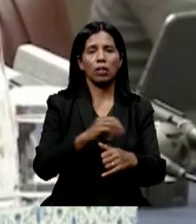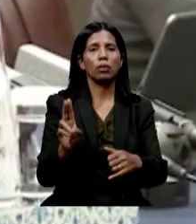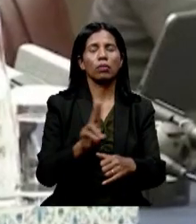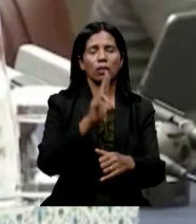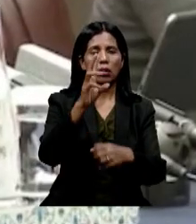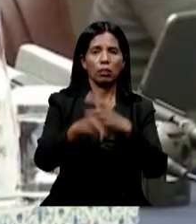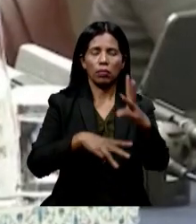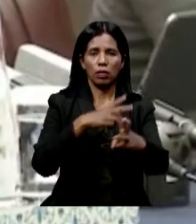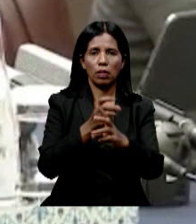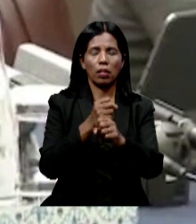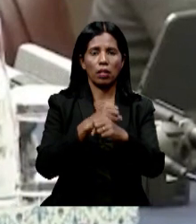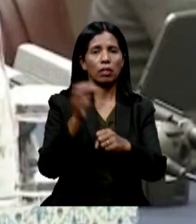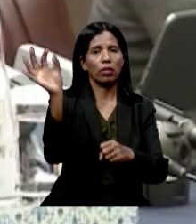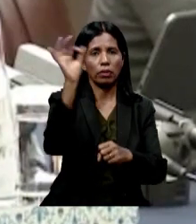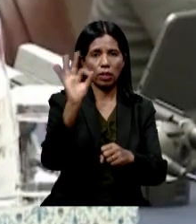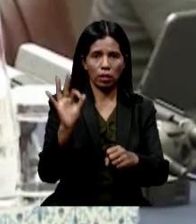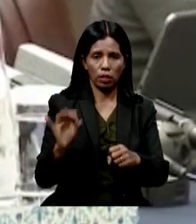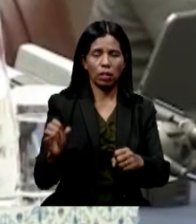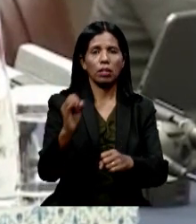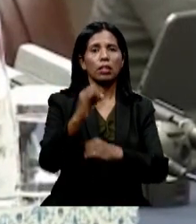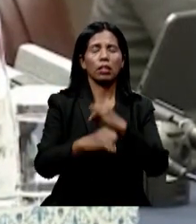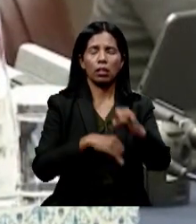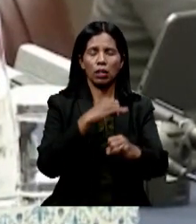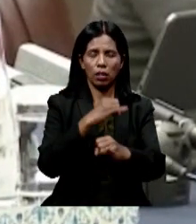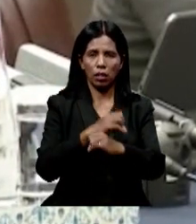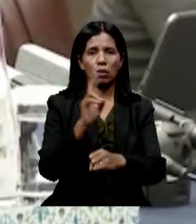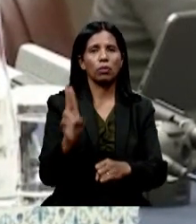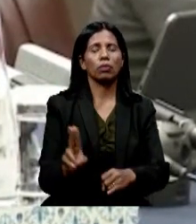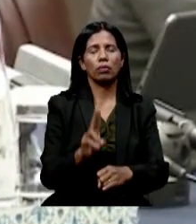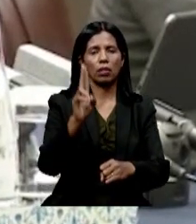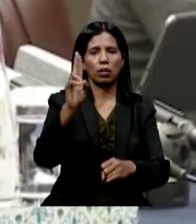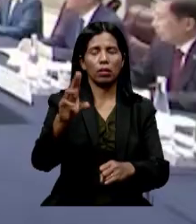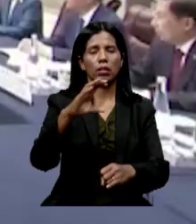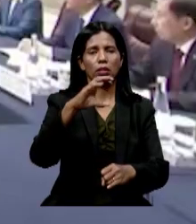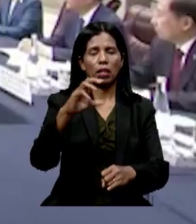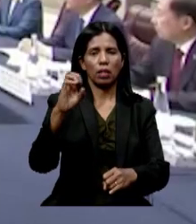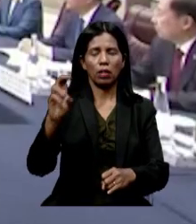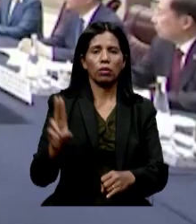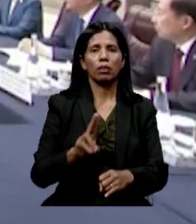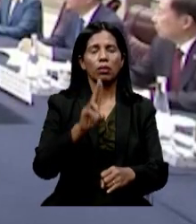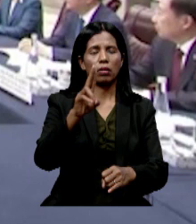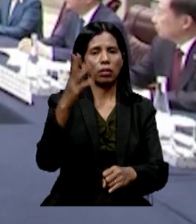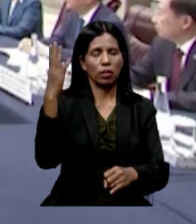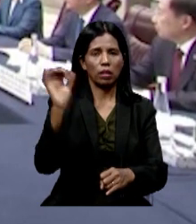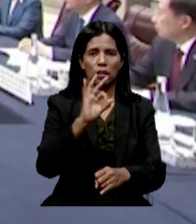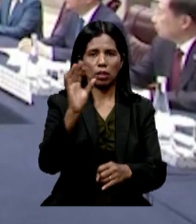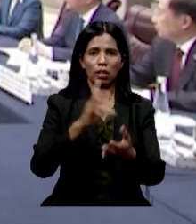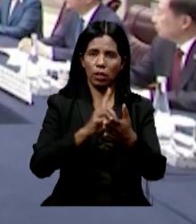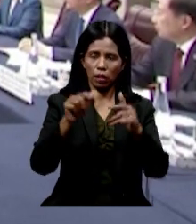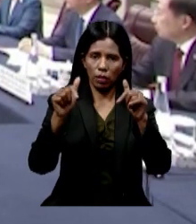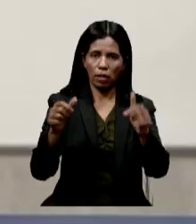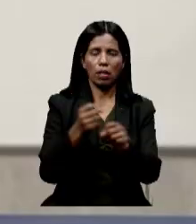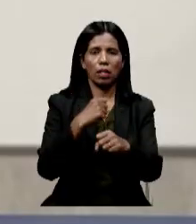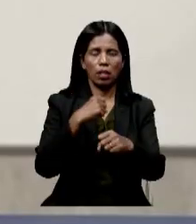niang no halo husi federasaun internasional esportes universitario ka Chengdu universidade ia sexta semana ne no halo